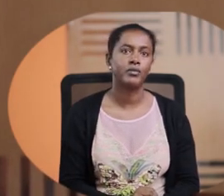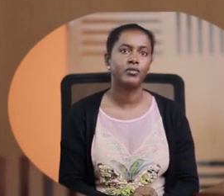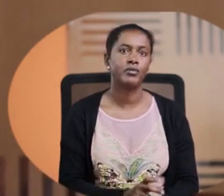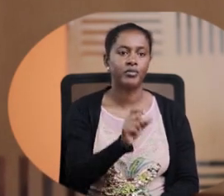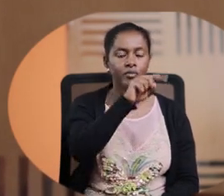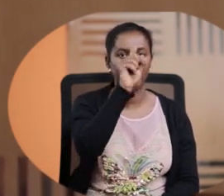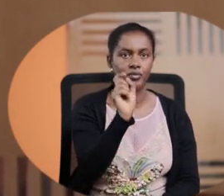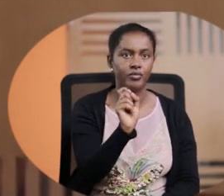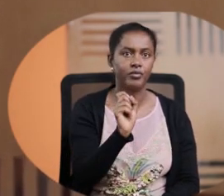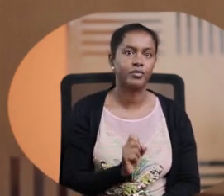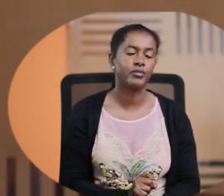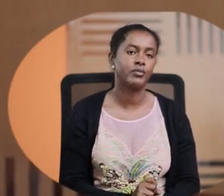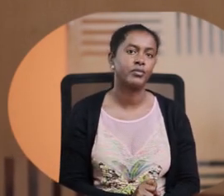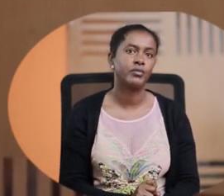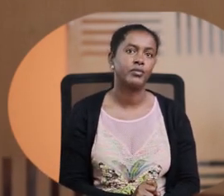grafi